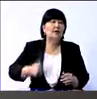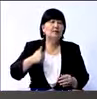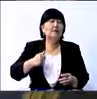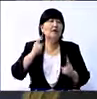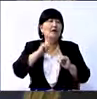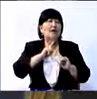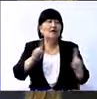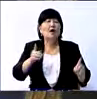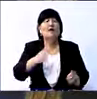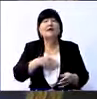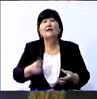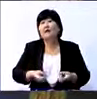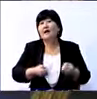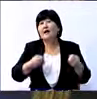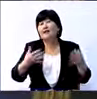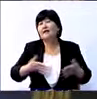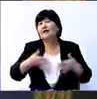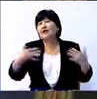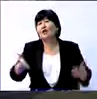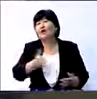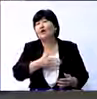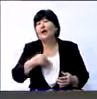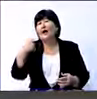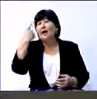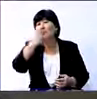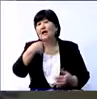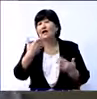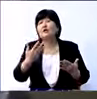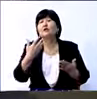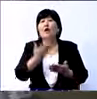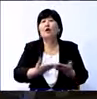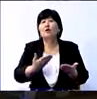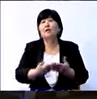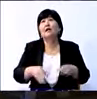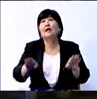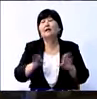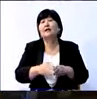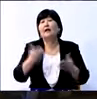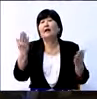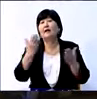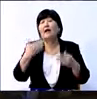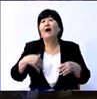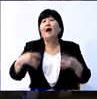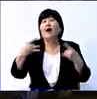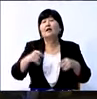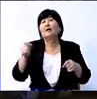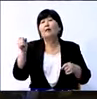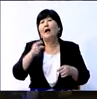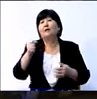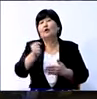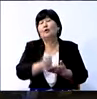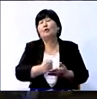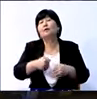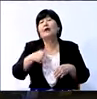дара, жаны жайсаң, кең жүректі тұлғаның жарқын бейнесі бейнеленген құнды кадрлар арнамыздың алтын қорында